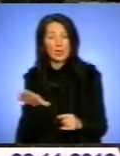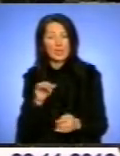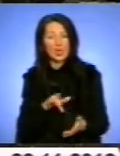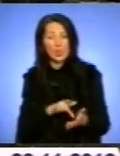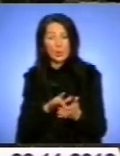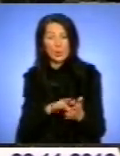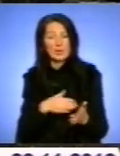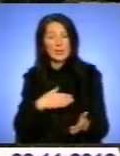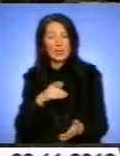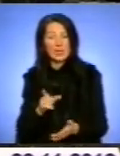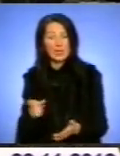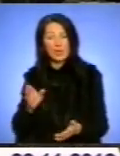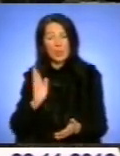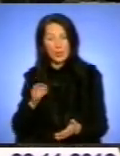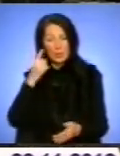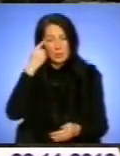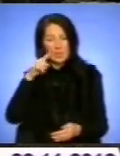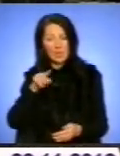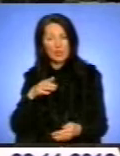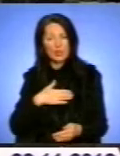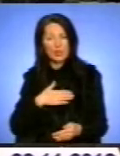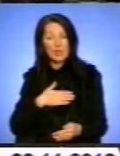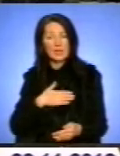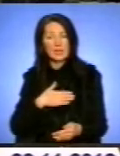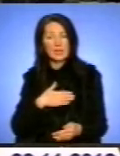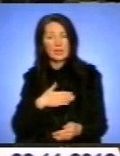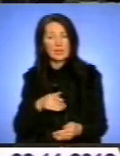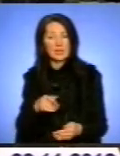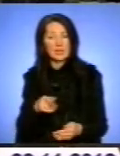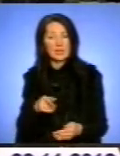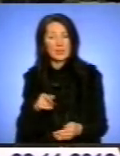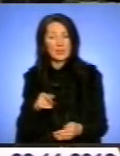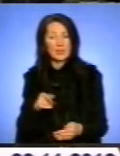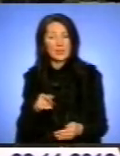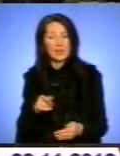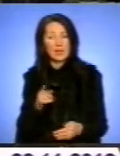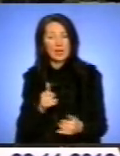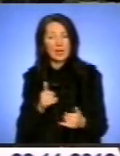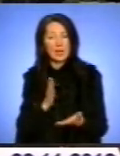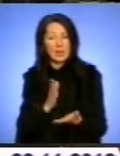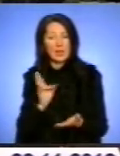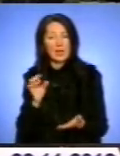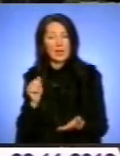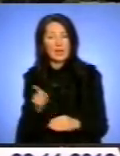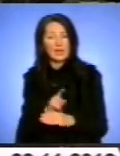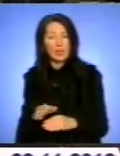наші мешканці будуть знати, що у нас, кажуть, у нас на Тернопільщині